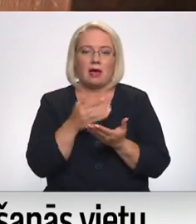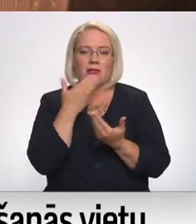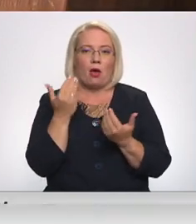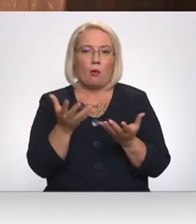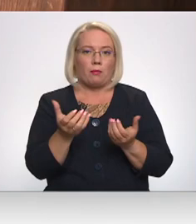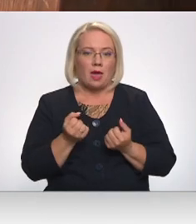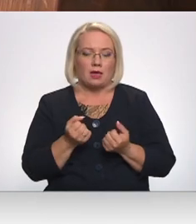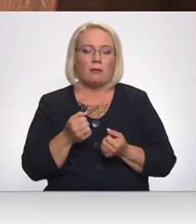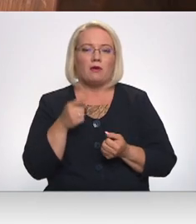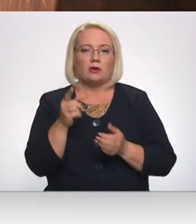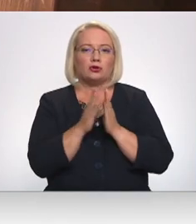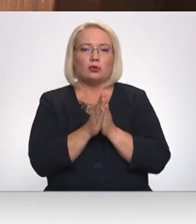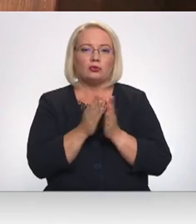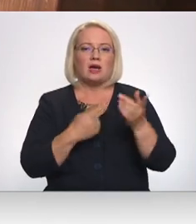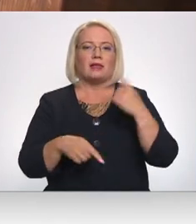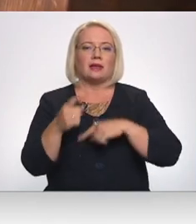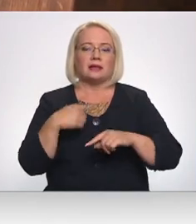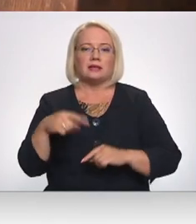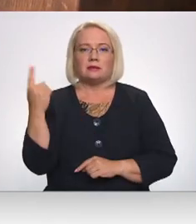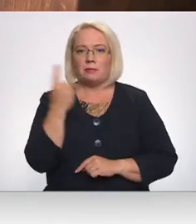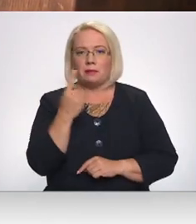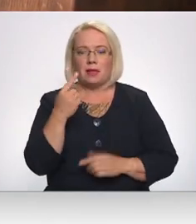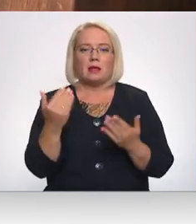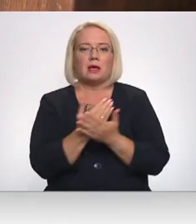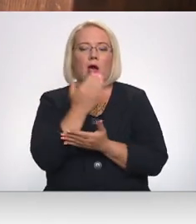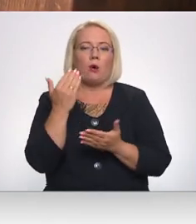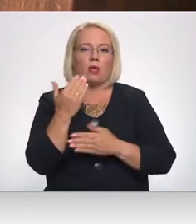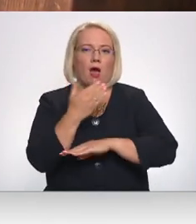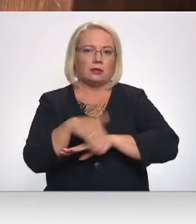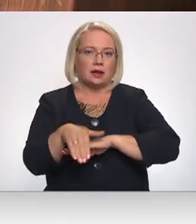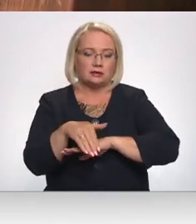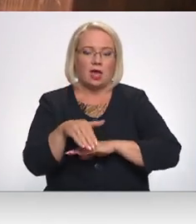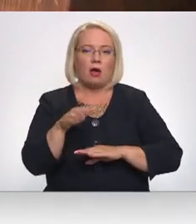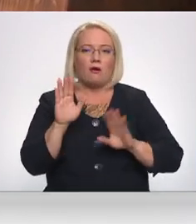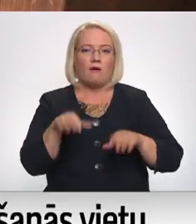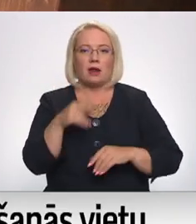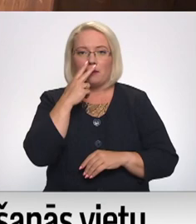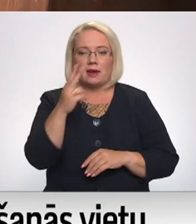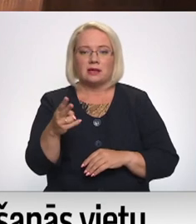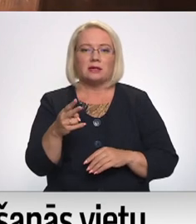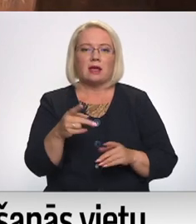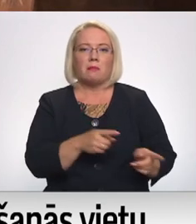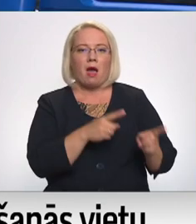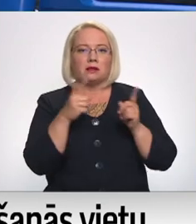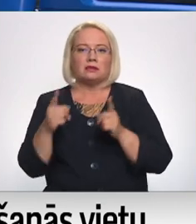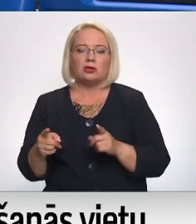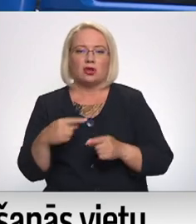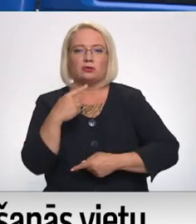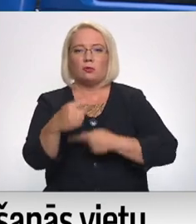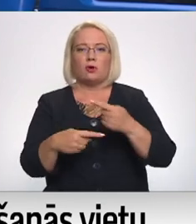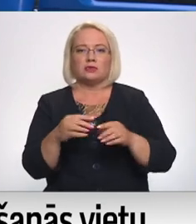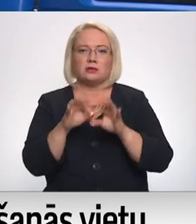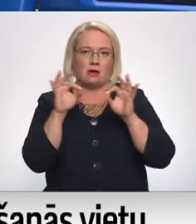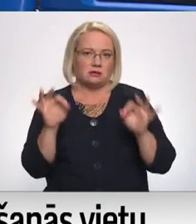pieņemti. Viņus aicina atgriezties pirmdien jau jaunajā adresē. Un kā varam redzēt, pārvākšanās process jau ir